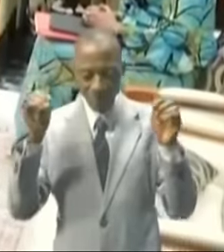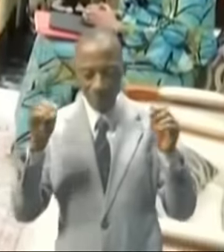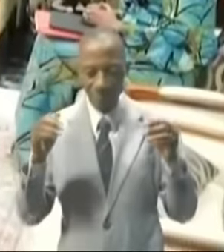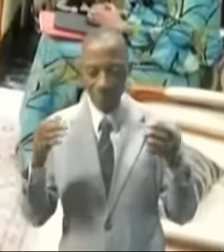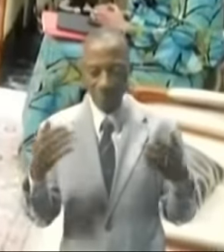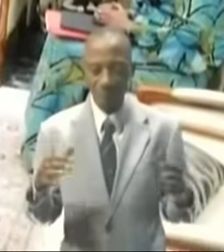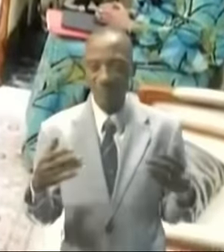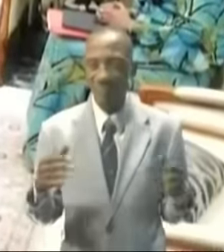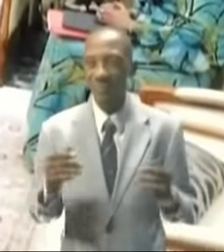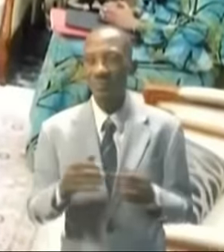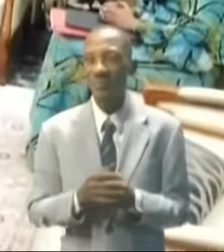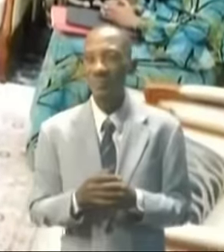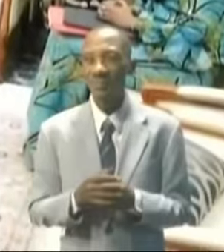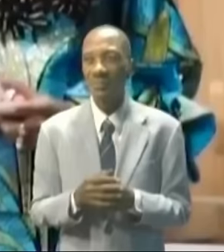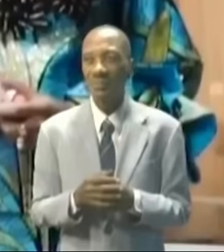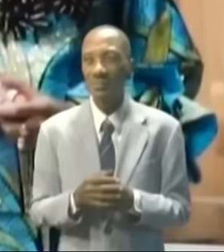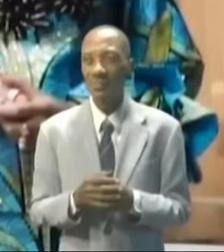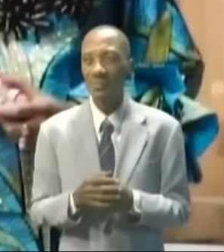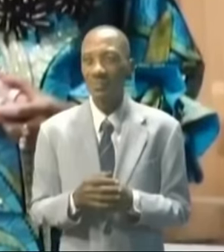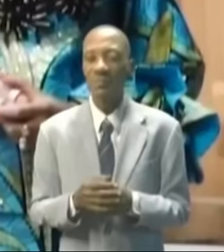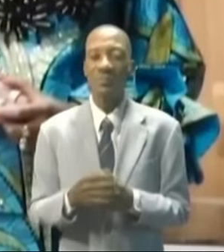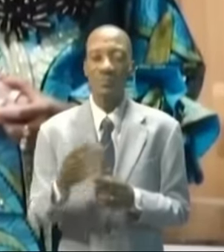ont également en commun